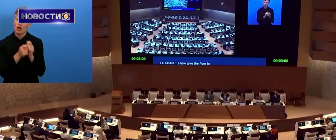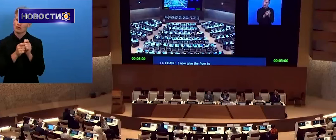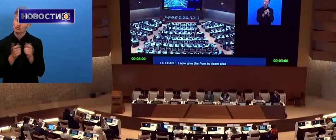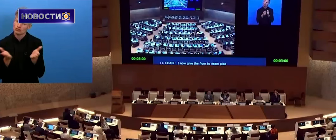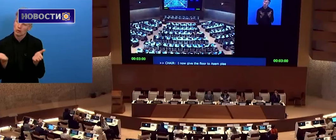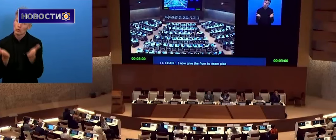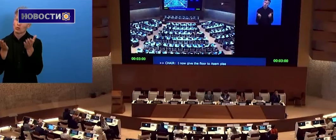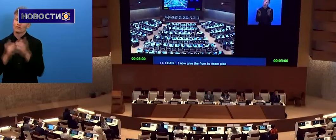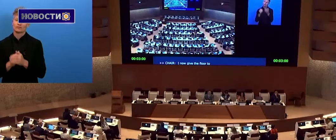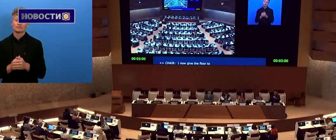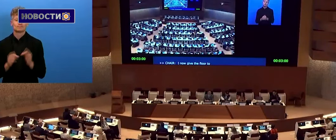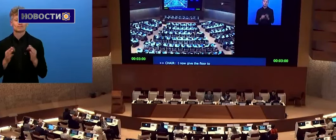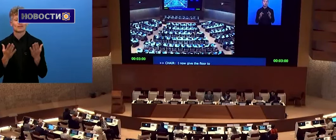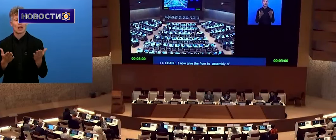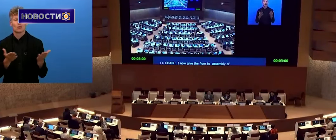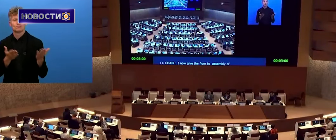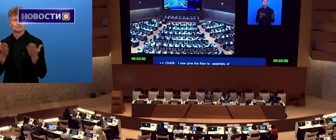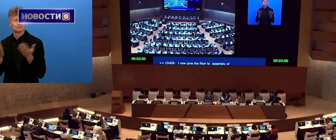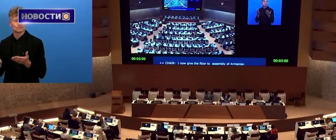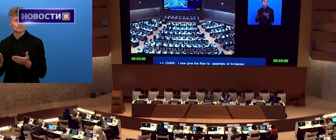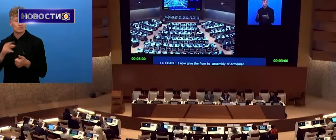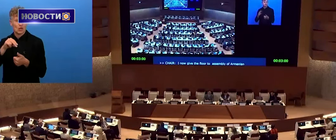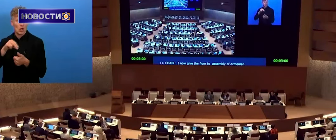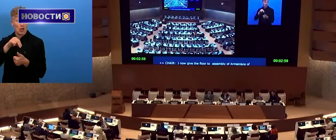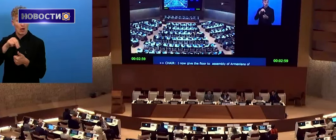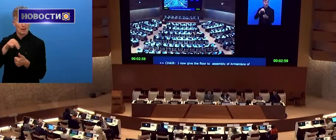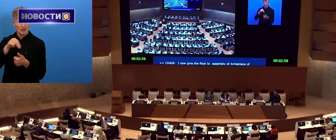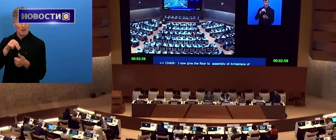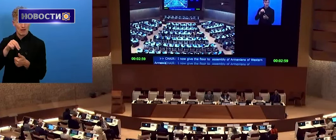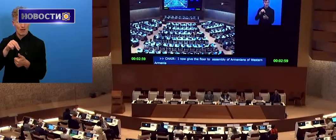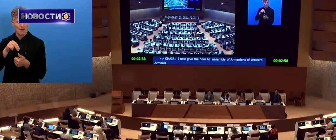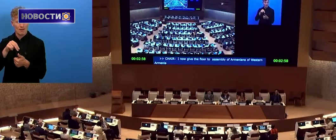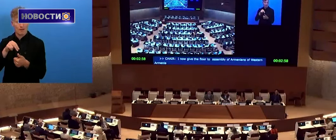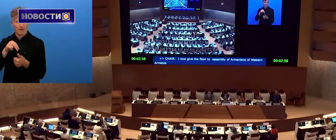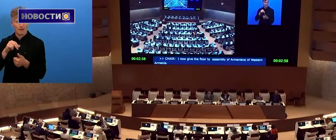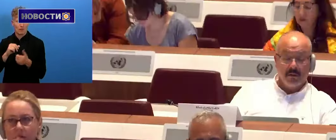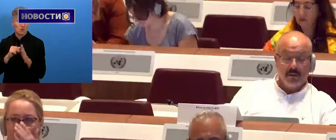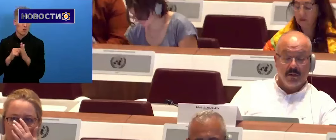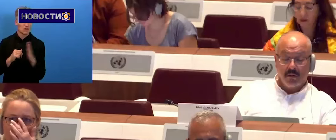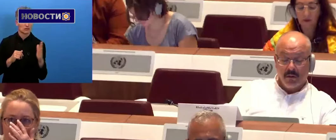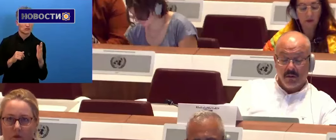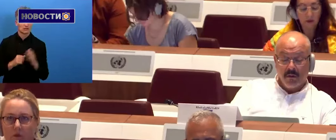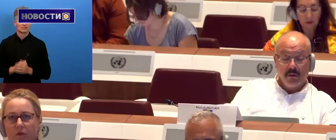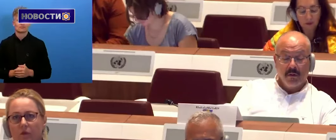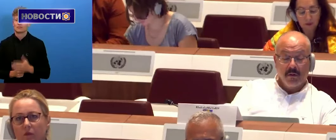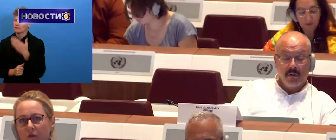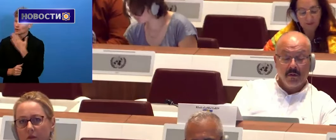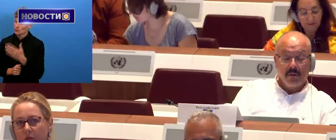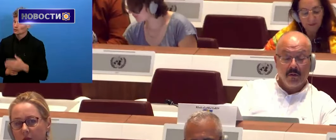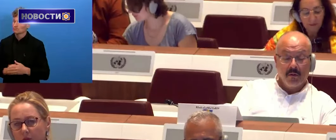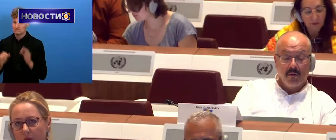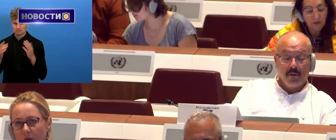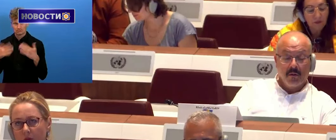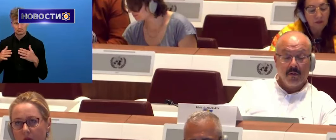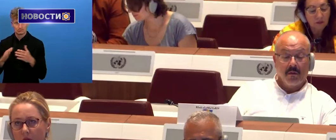Женеве заявил председатель Национального совета Республики Западной Армении Армена Кабрамян, напомнив о прошлогодней блокаде 120